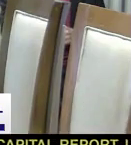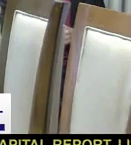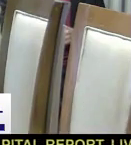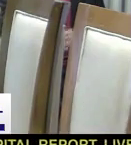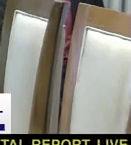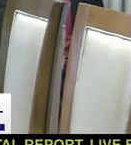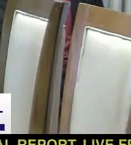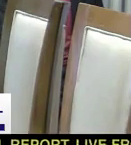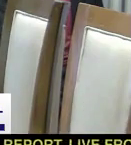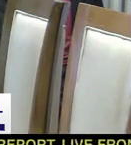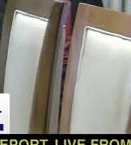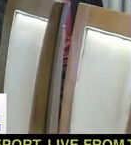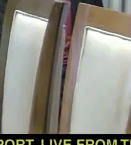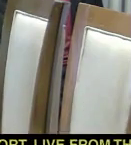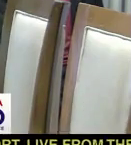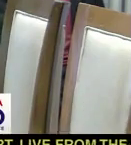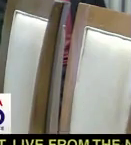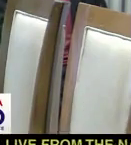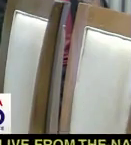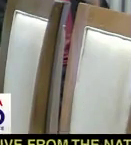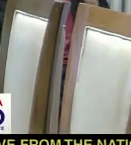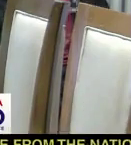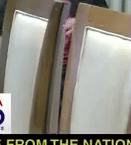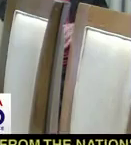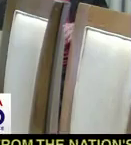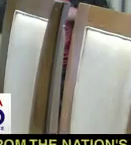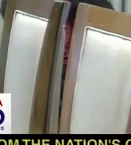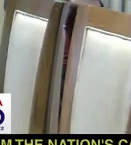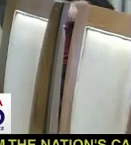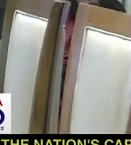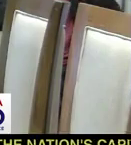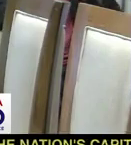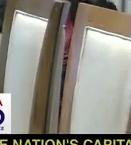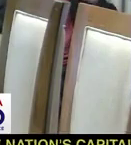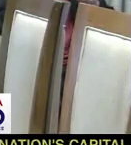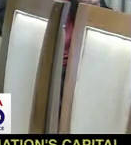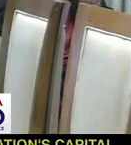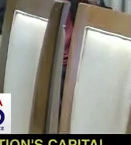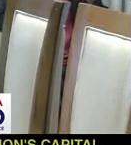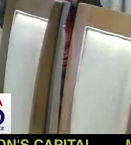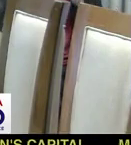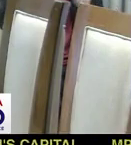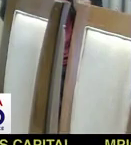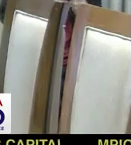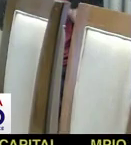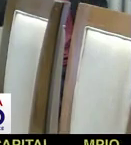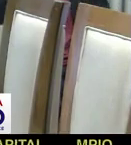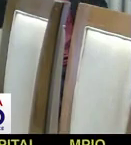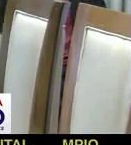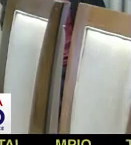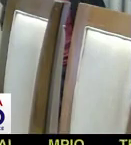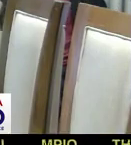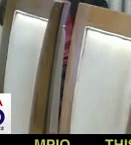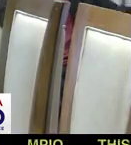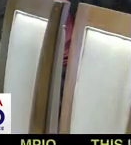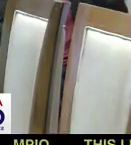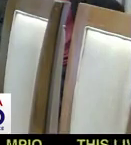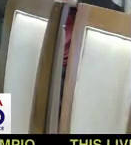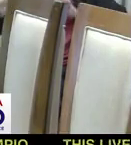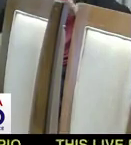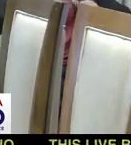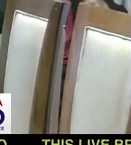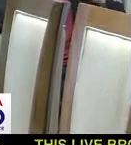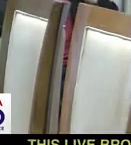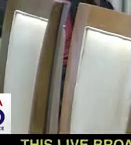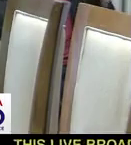na nakaraos tayo sa ibang bansa. Pero yung pagka-Pilipino, laging iiral yan ha? Sa